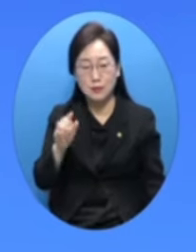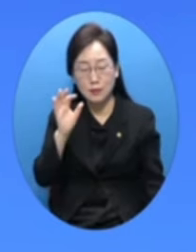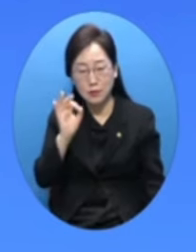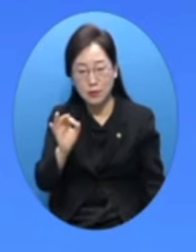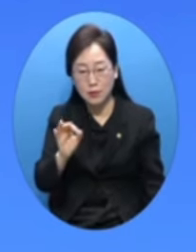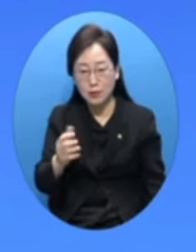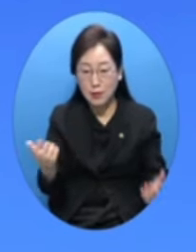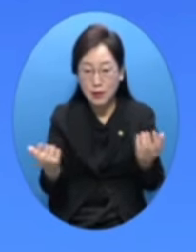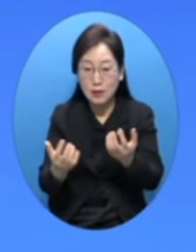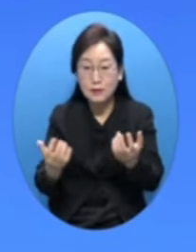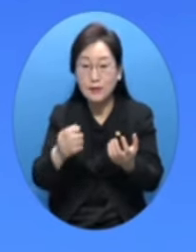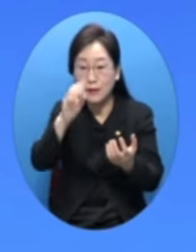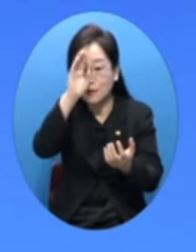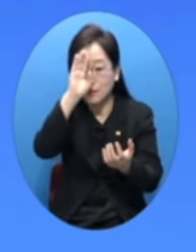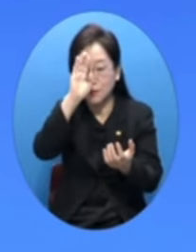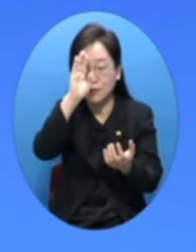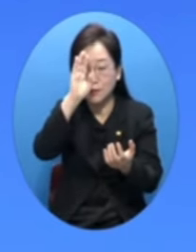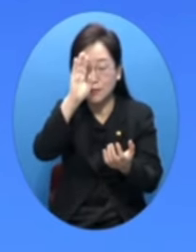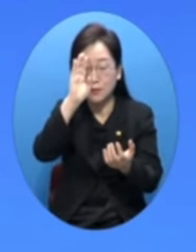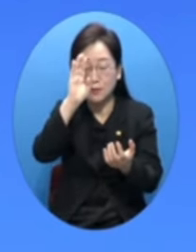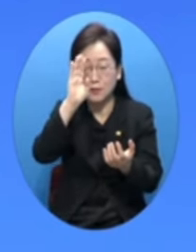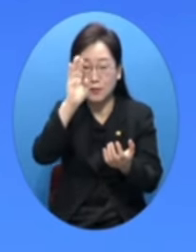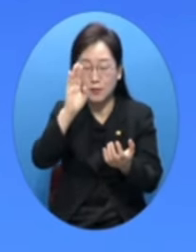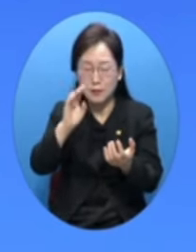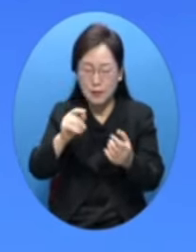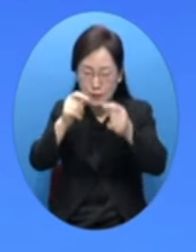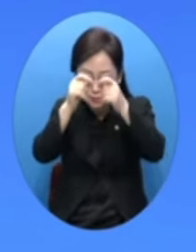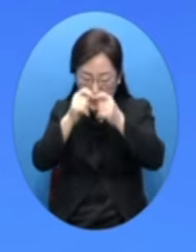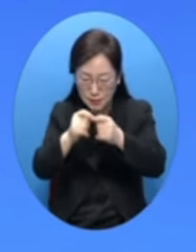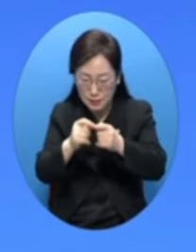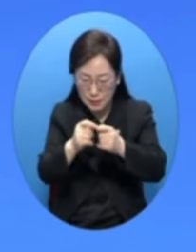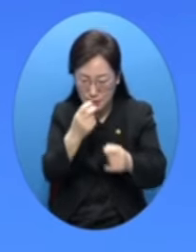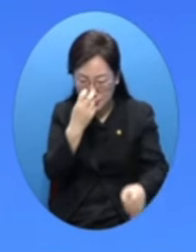한센병을 잘 살펴보니까